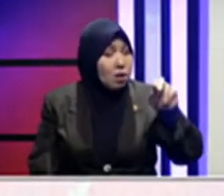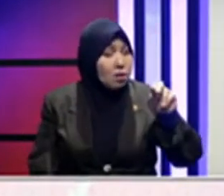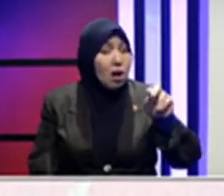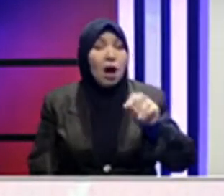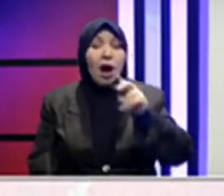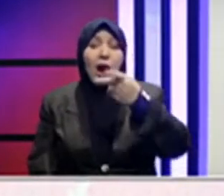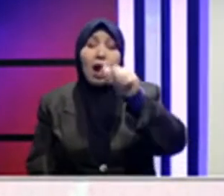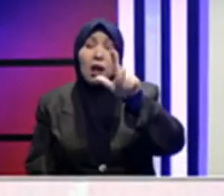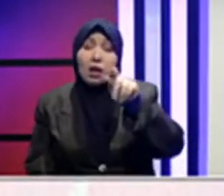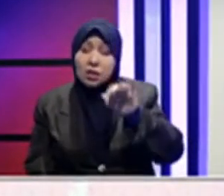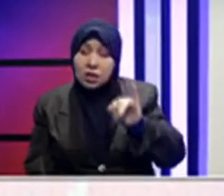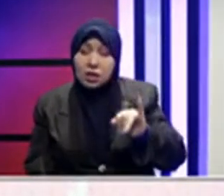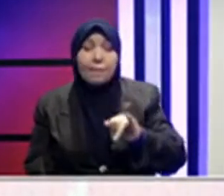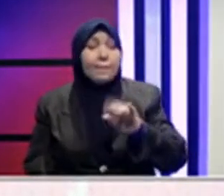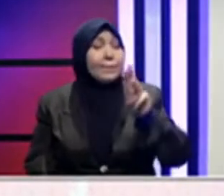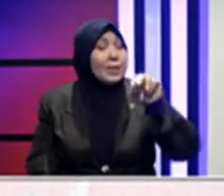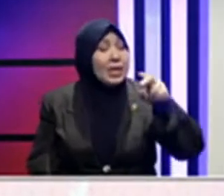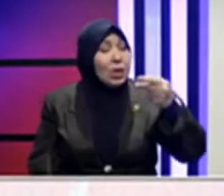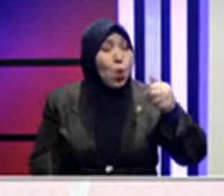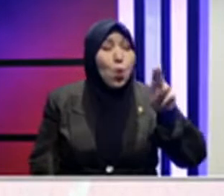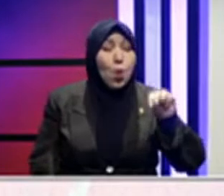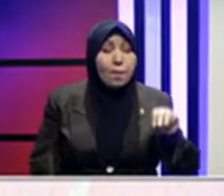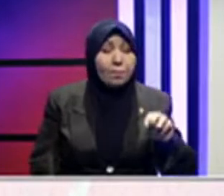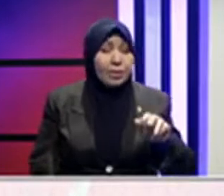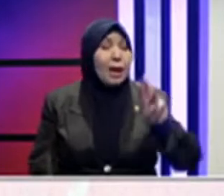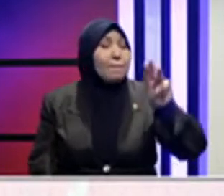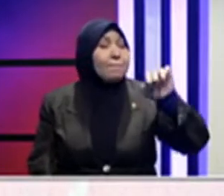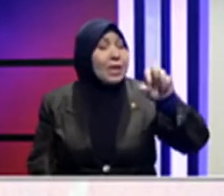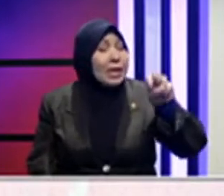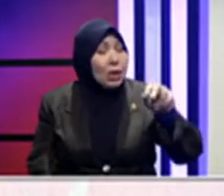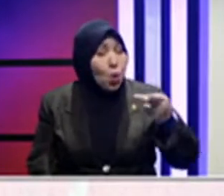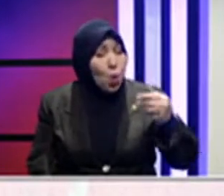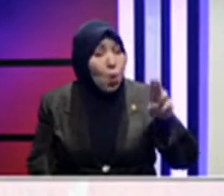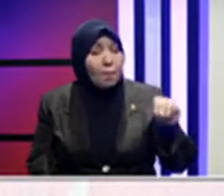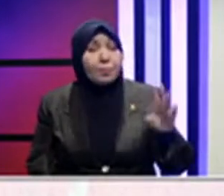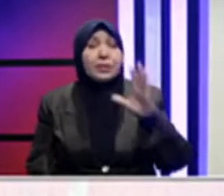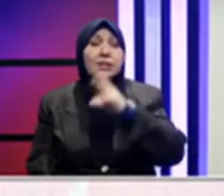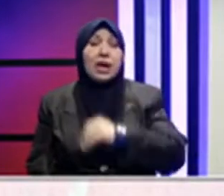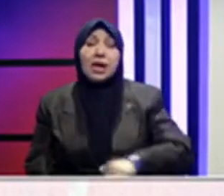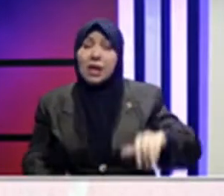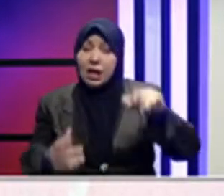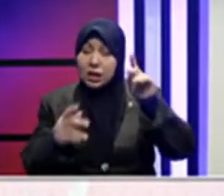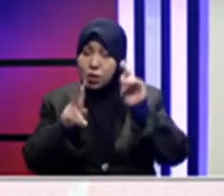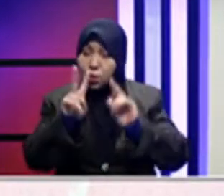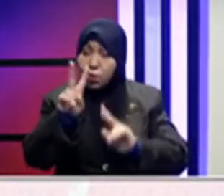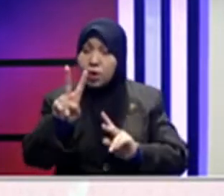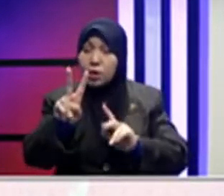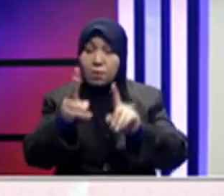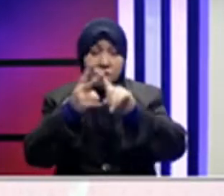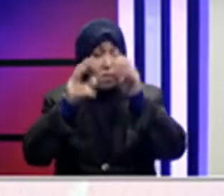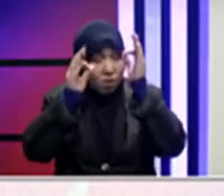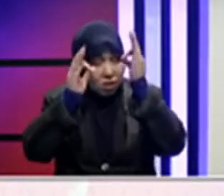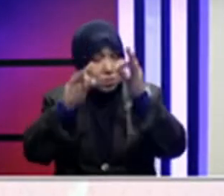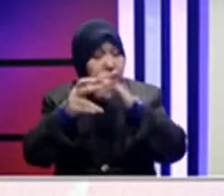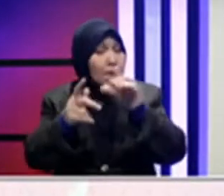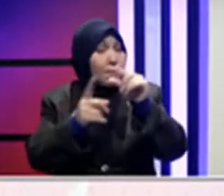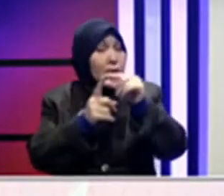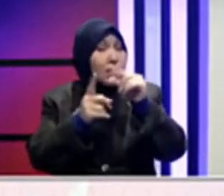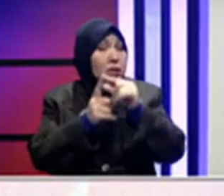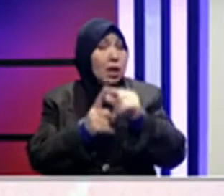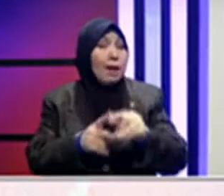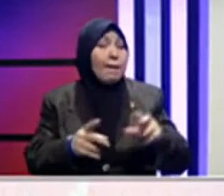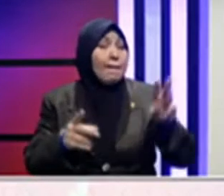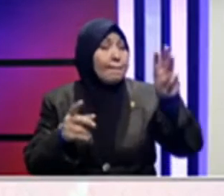bacaan Minho Mein Hum satu dan yang kedua ya itulah fokus kita pada nah